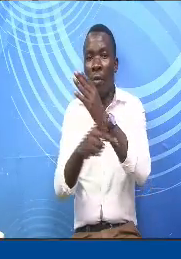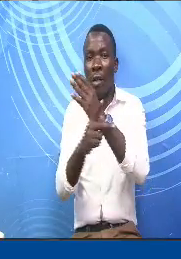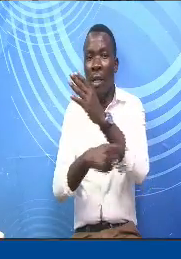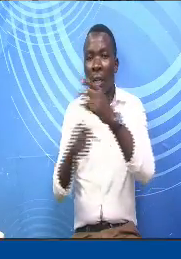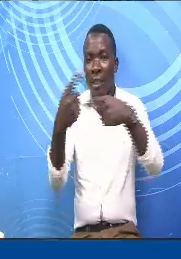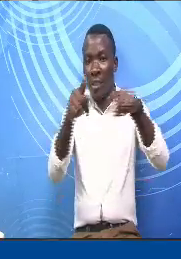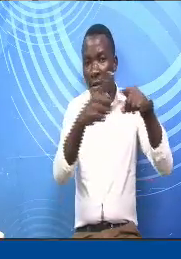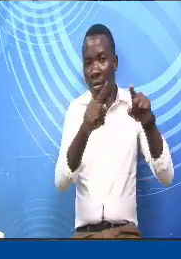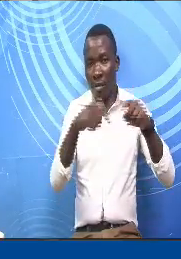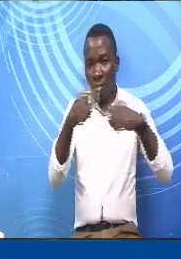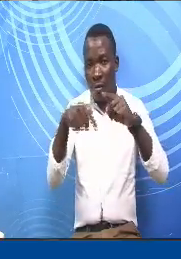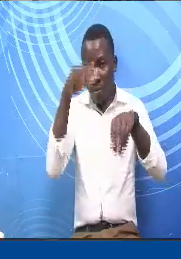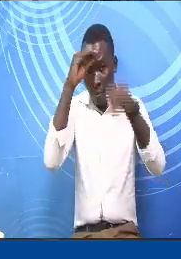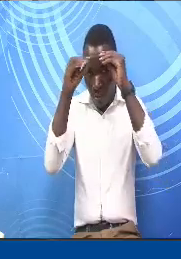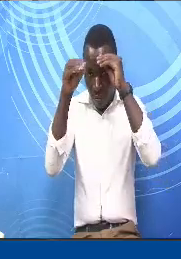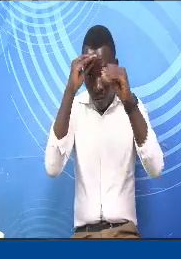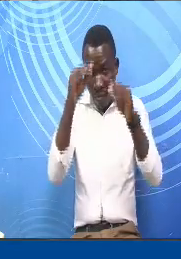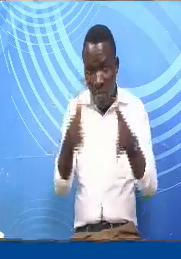barakomeje kwiga.